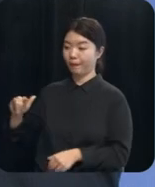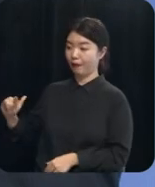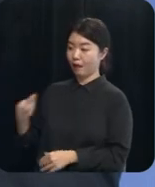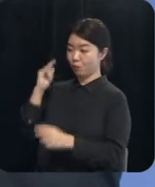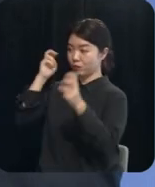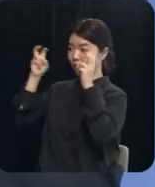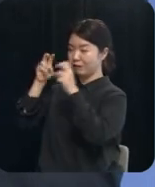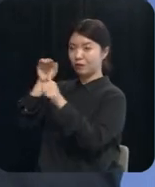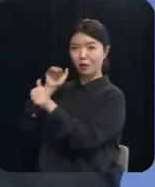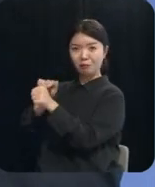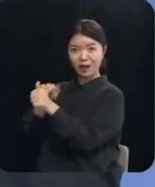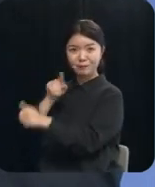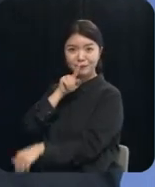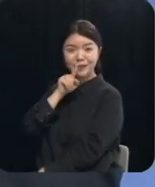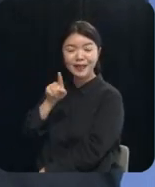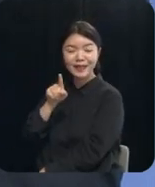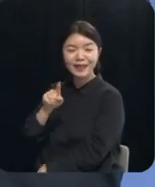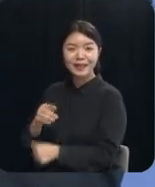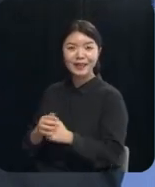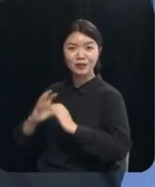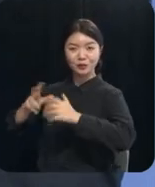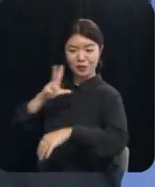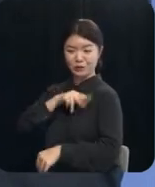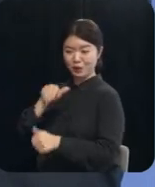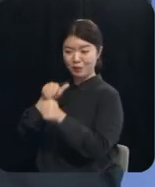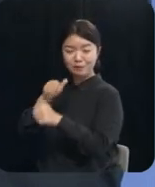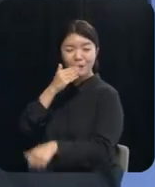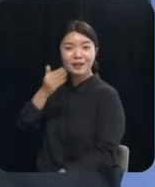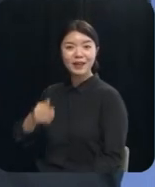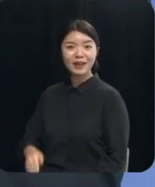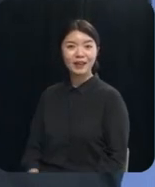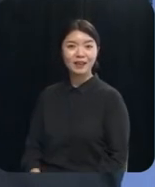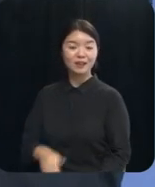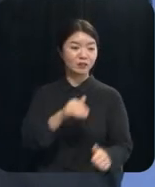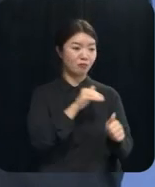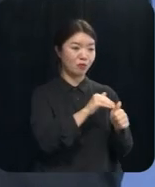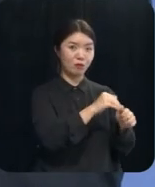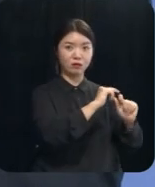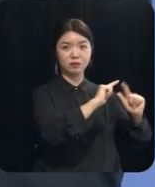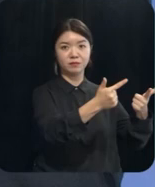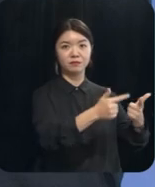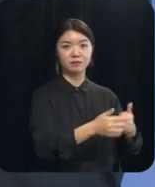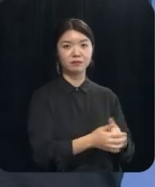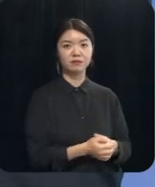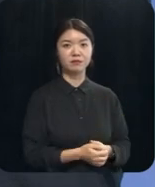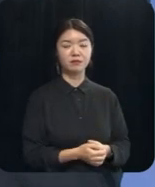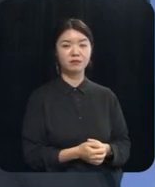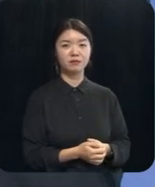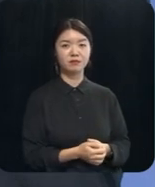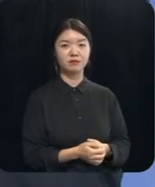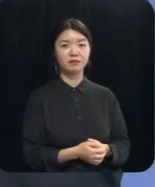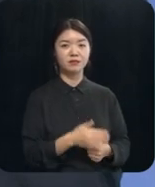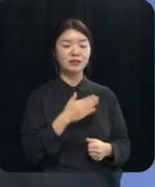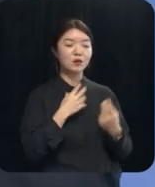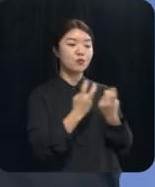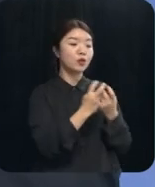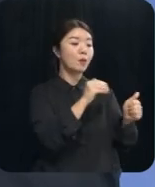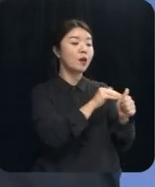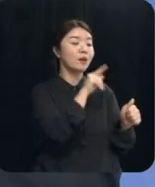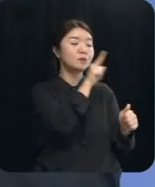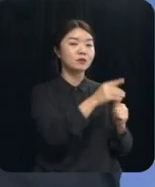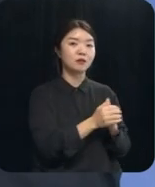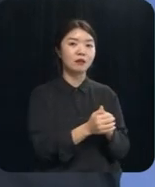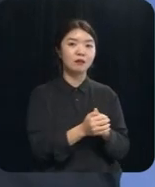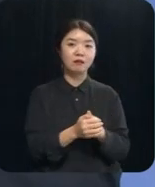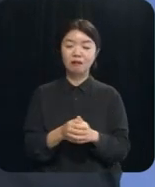항공사를 협박하시라는 말씀인데 국회의원이 협박하면 되겠습니까? 협박이라고 안 그랬습니다. 제가 어떻게 협박이라고 하셨습니까?